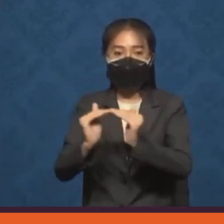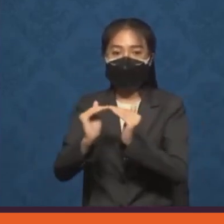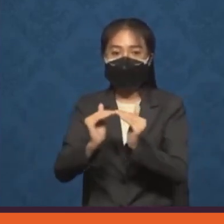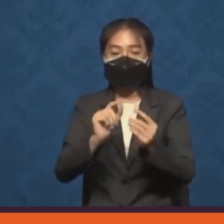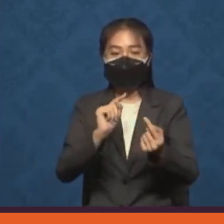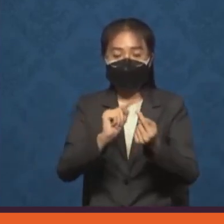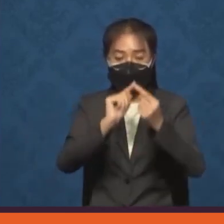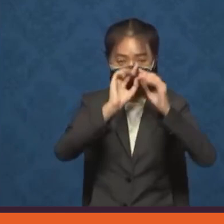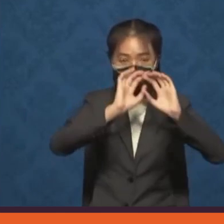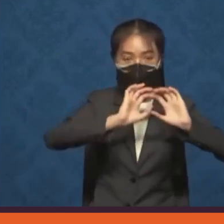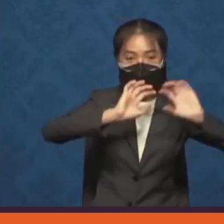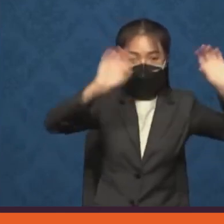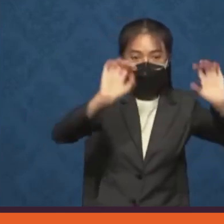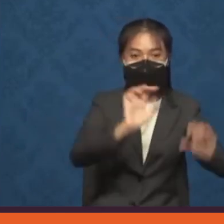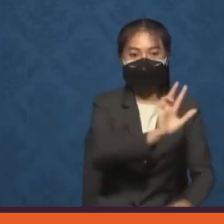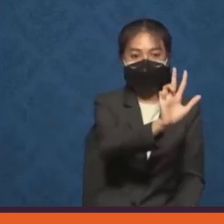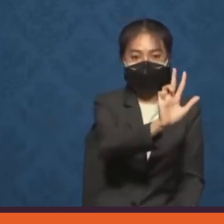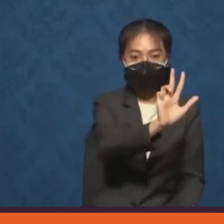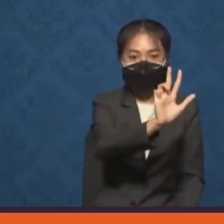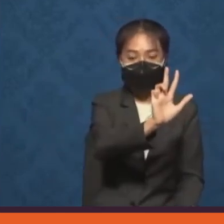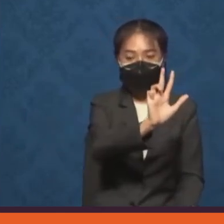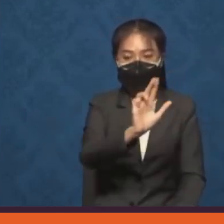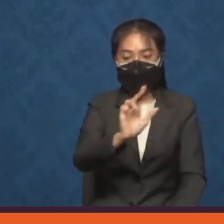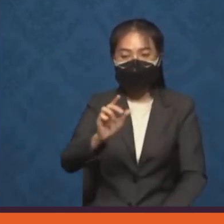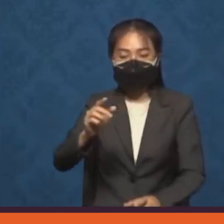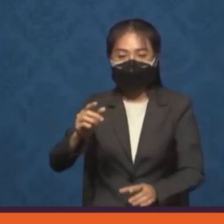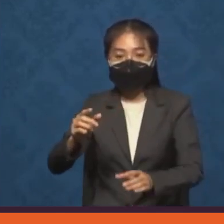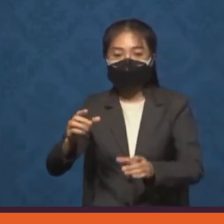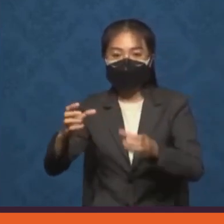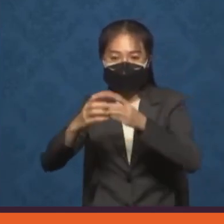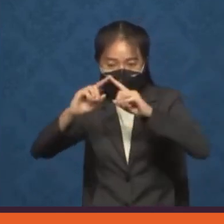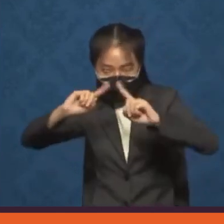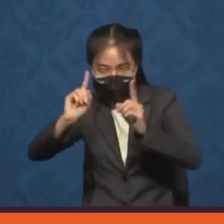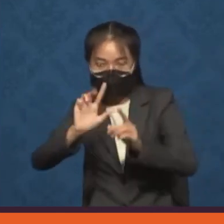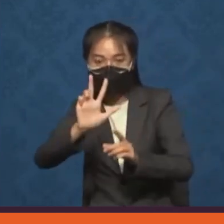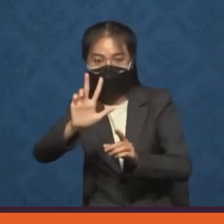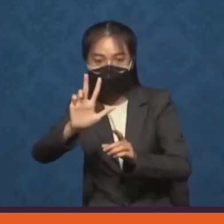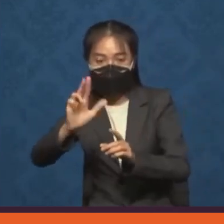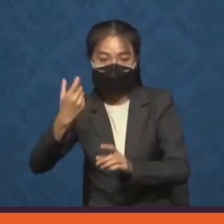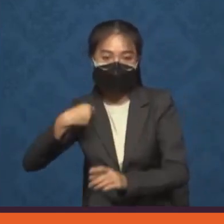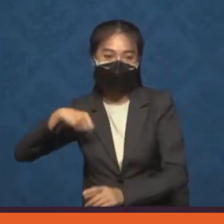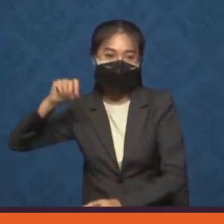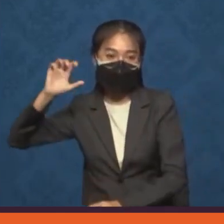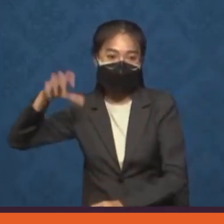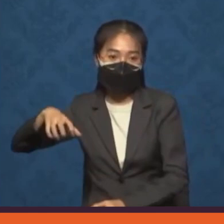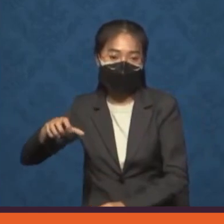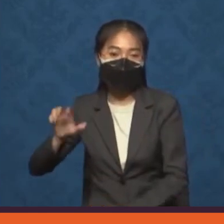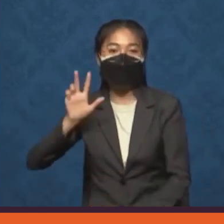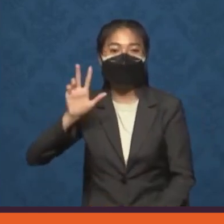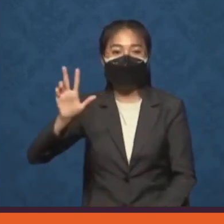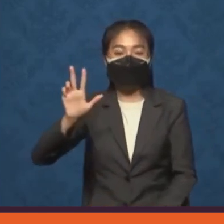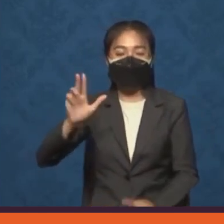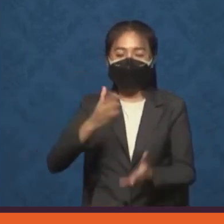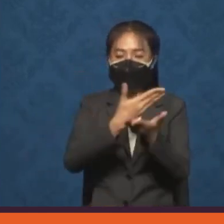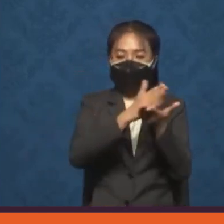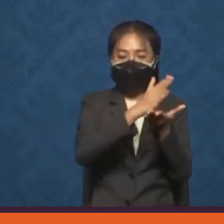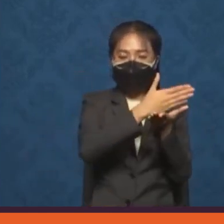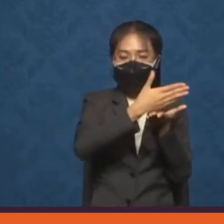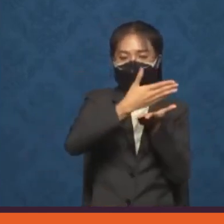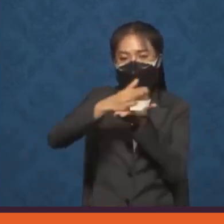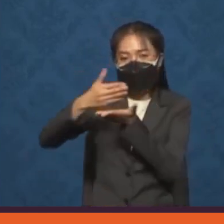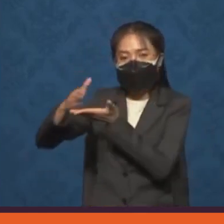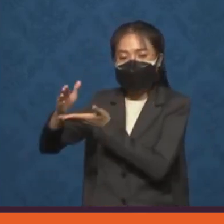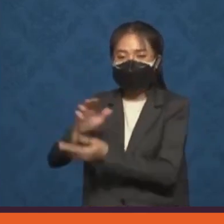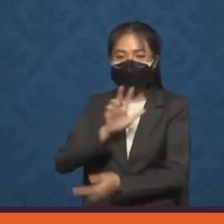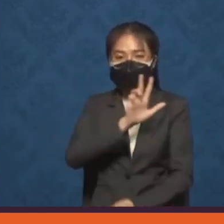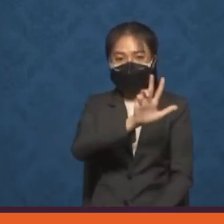บาล3ฝ่ายค้าน3และผู้พิพากษาตุลาการอีก3ท่านอาจจะแคลงคลางใจครับว่ามัน4มัน6